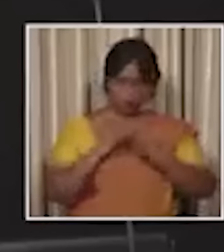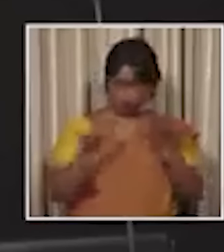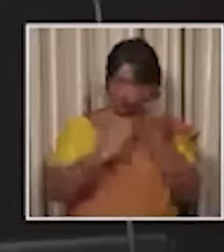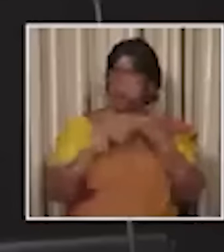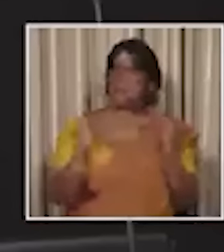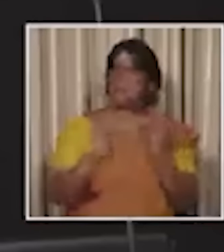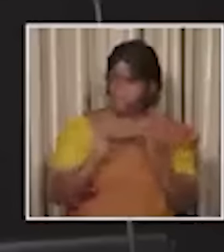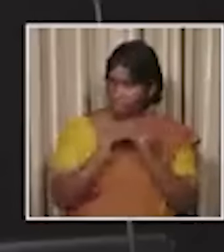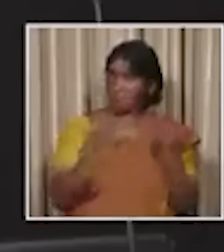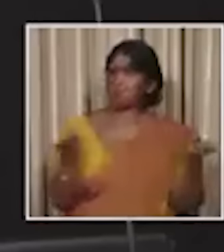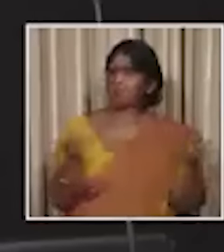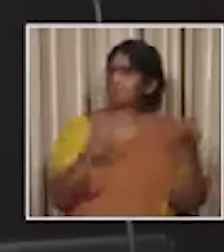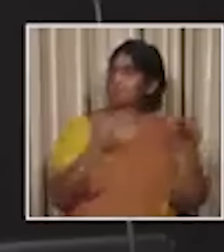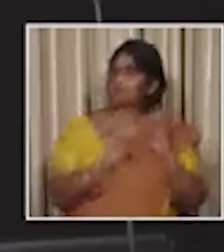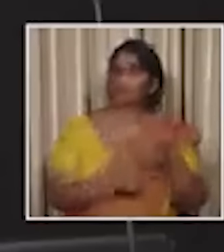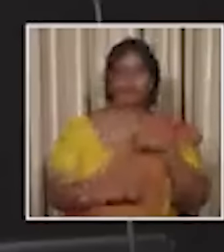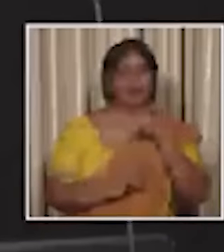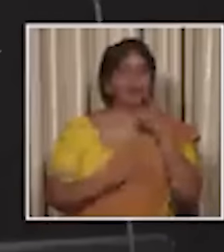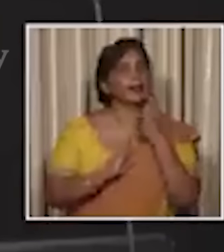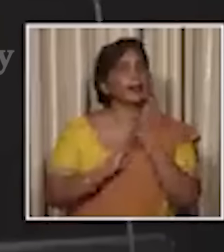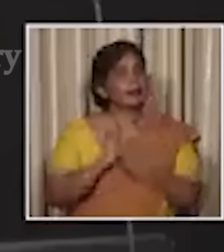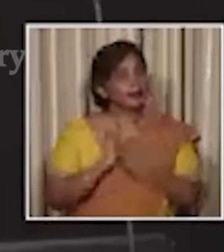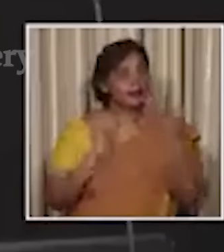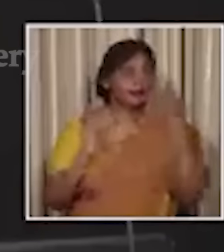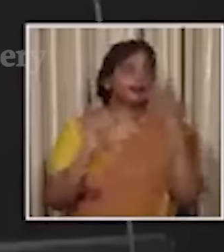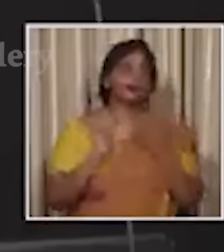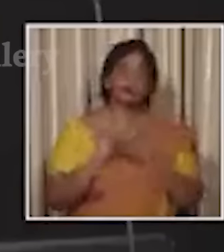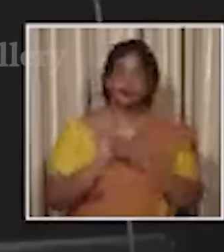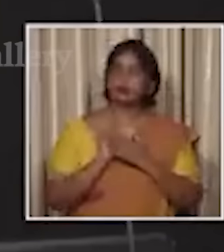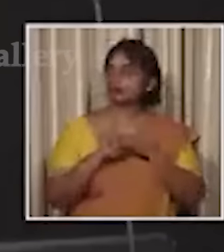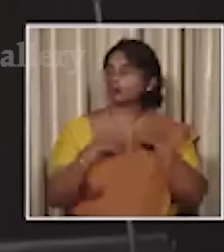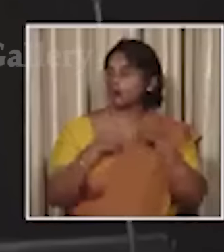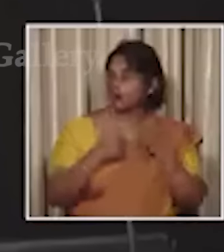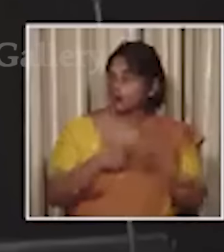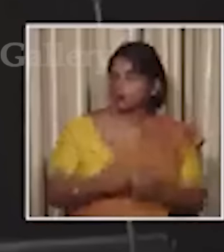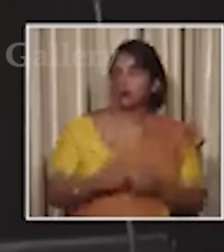என்பது சரியான முறையில் நீதியை வழங்க வேண்டும். இங்கே